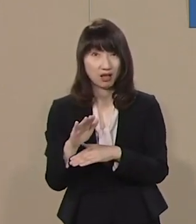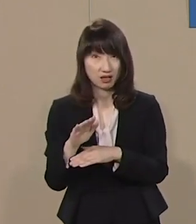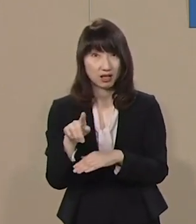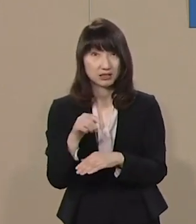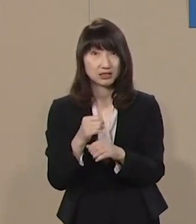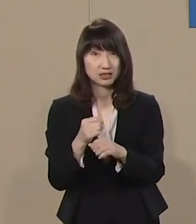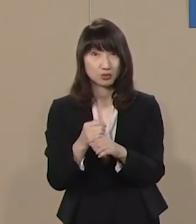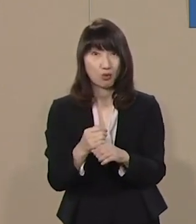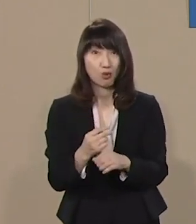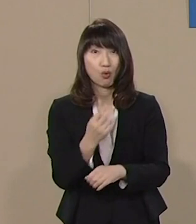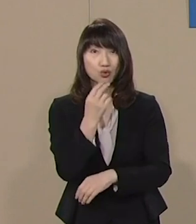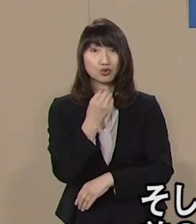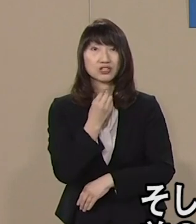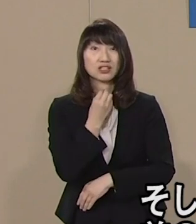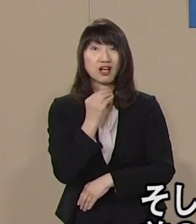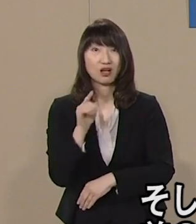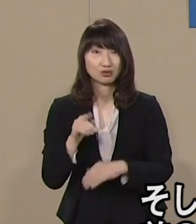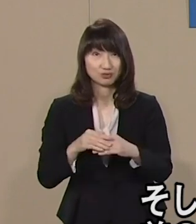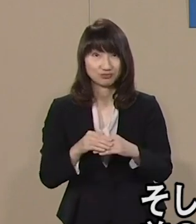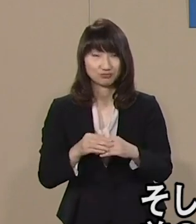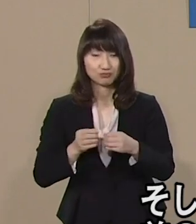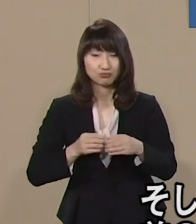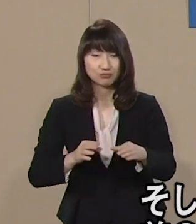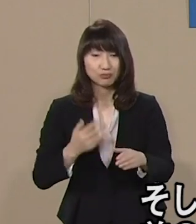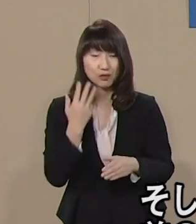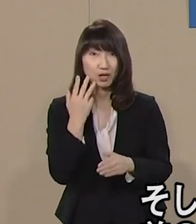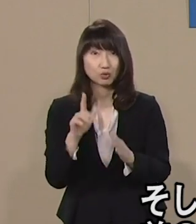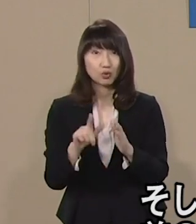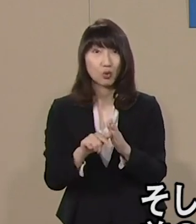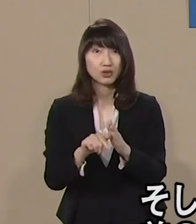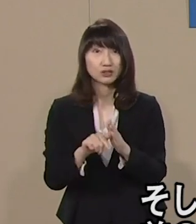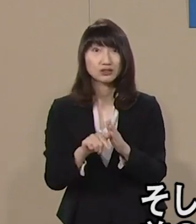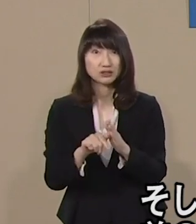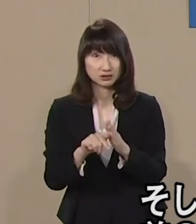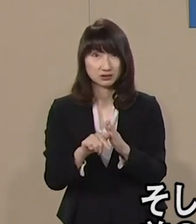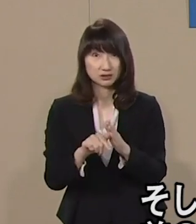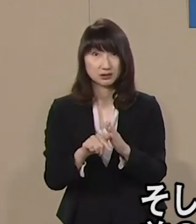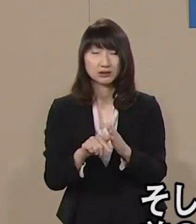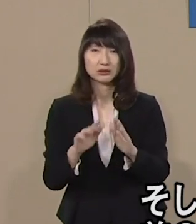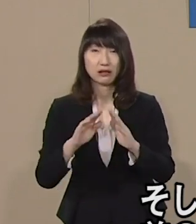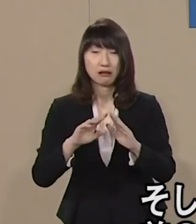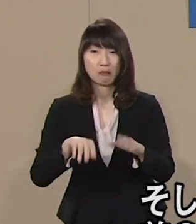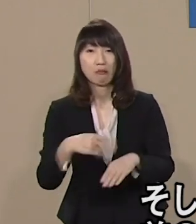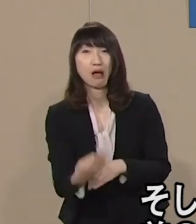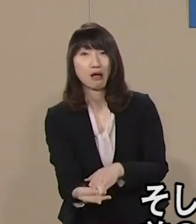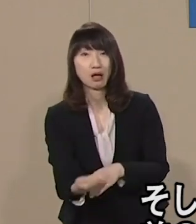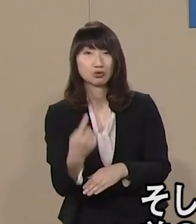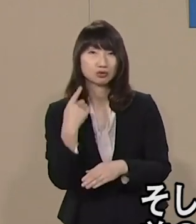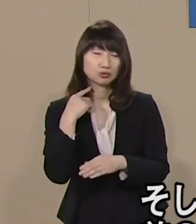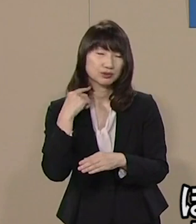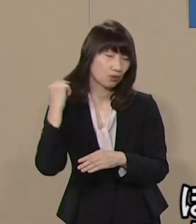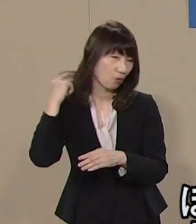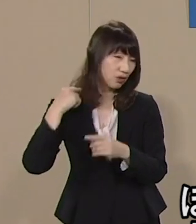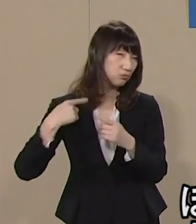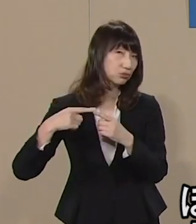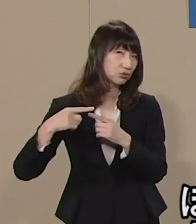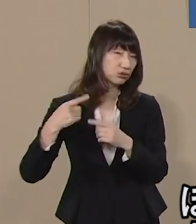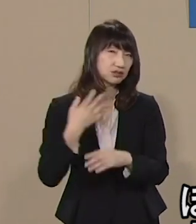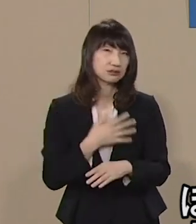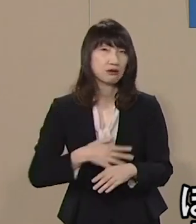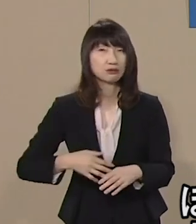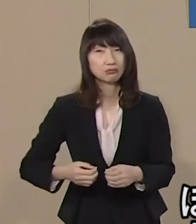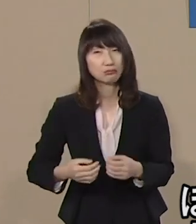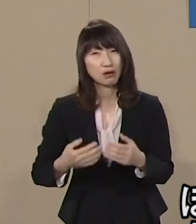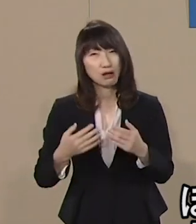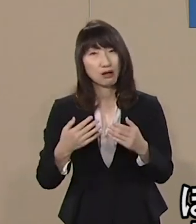呼吸器を装着していますそして生後8ヶ月保育器事を玄関に落ち首の骨を損傷してほぼ全身を